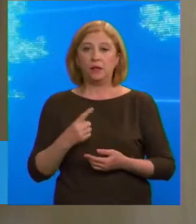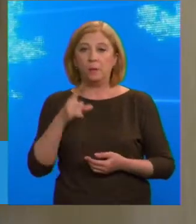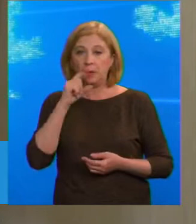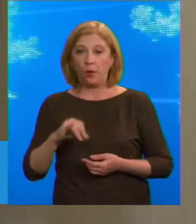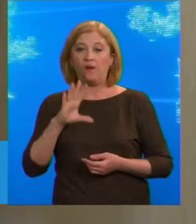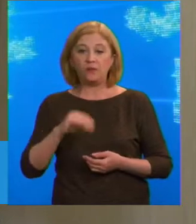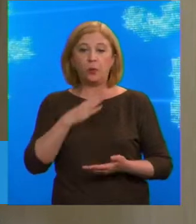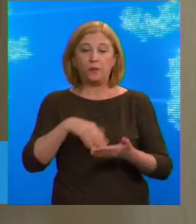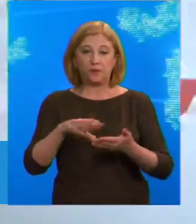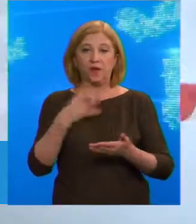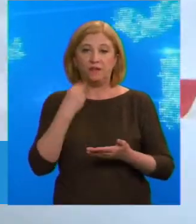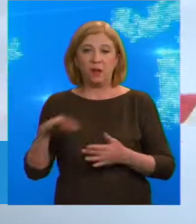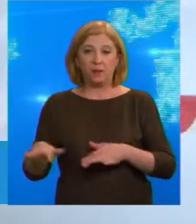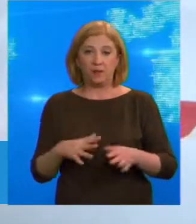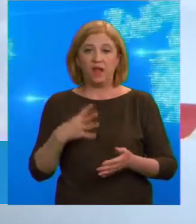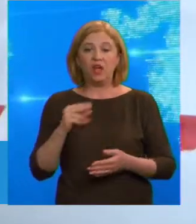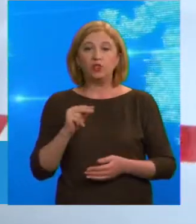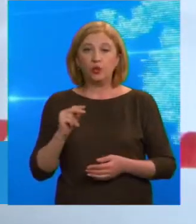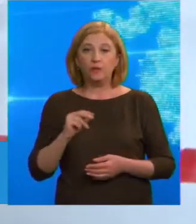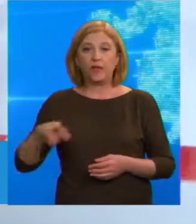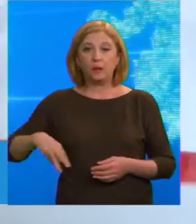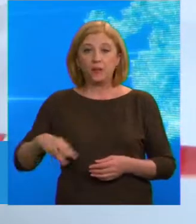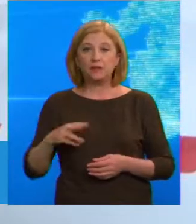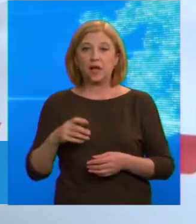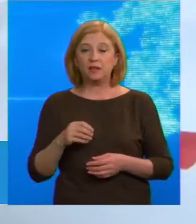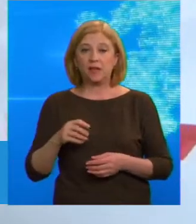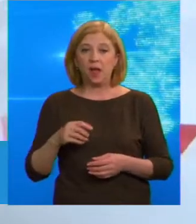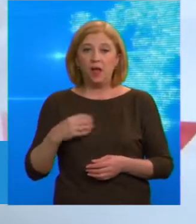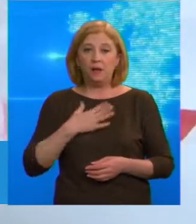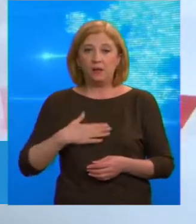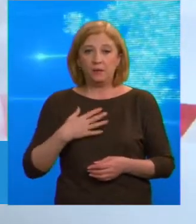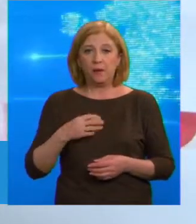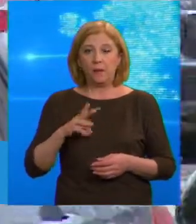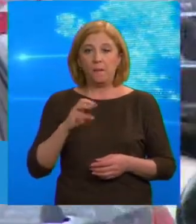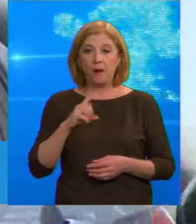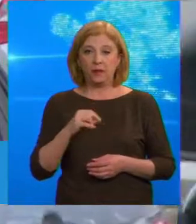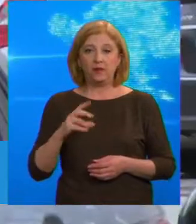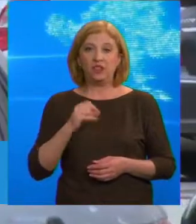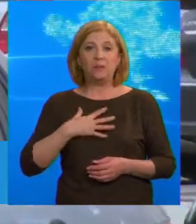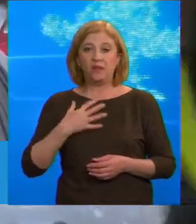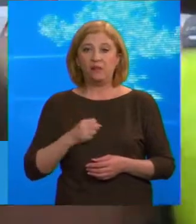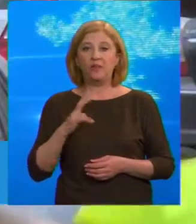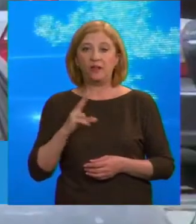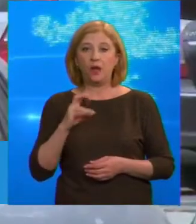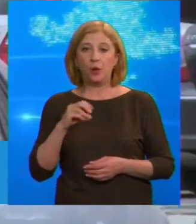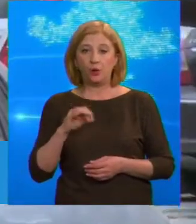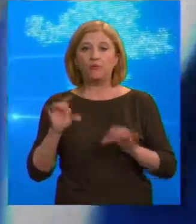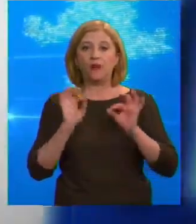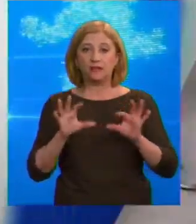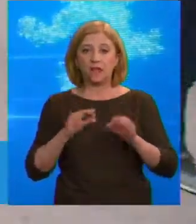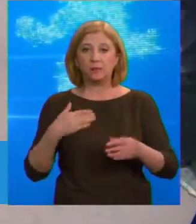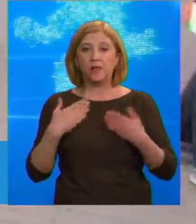своими действиями. Чиновники администрации Челябинска вывели мэра из себя. Чем осталась недовольна Наталья Котова, расскажем в нашем